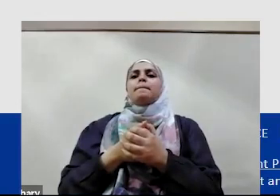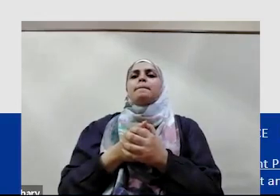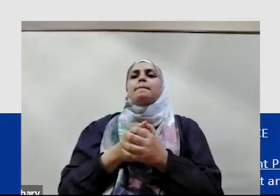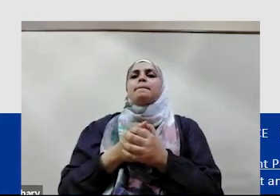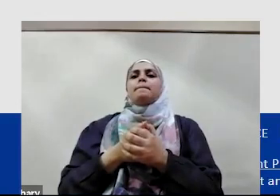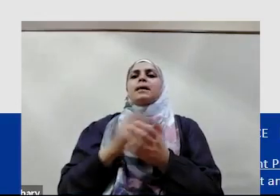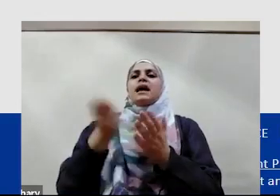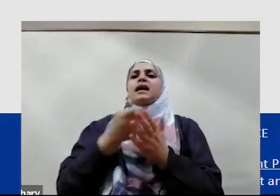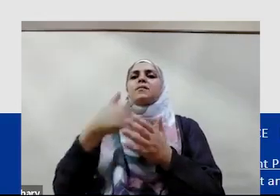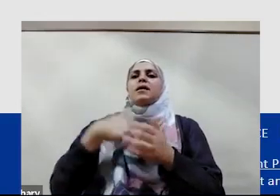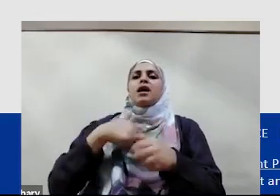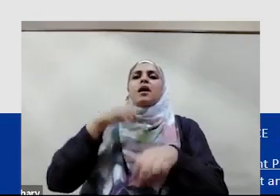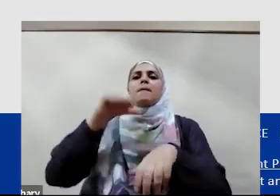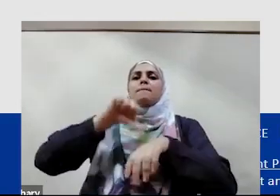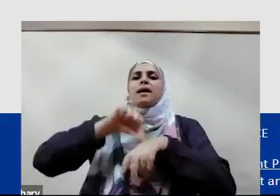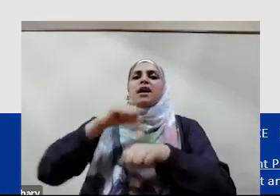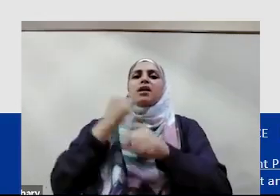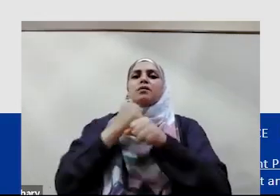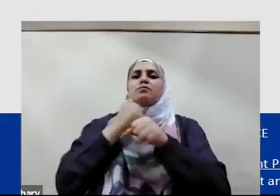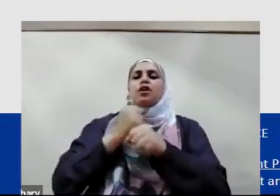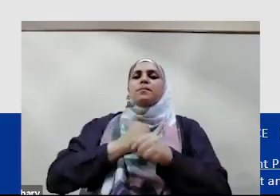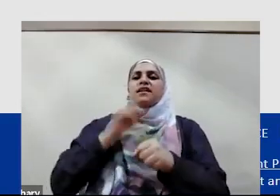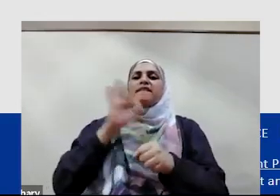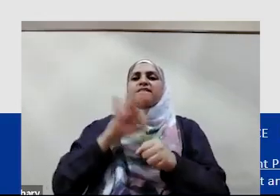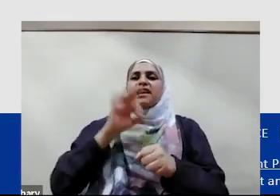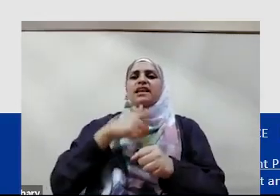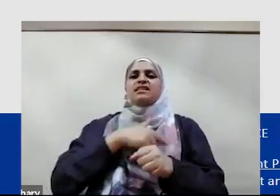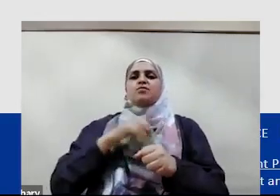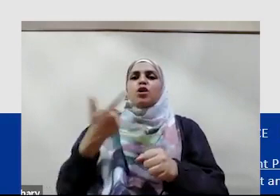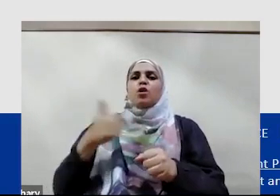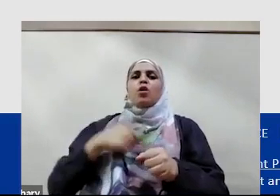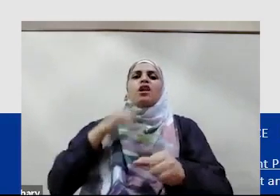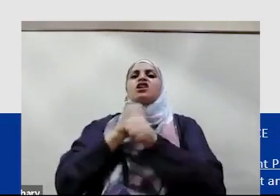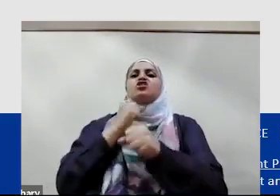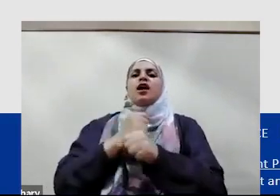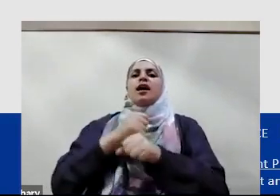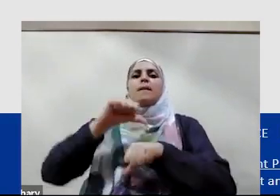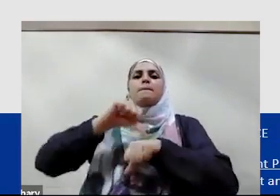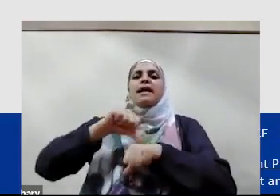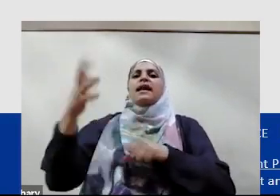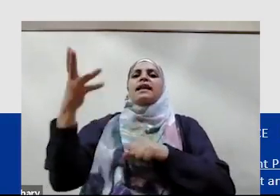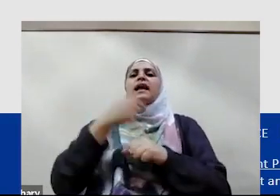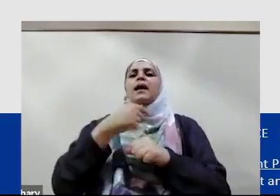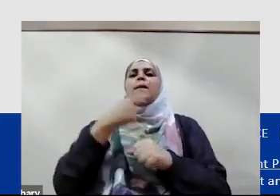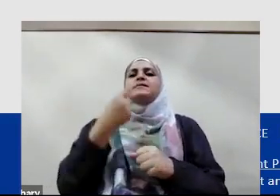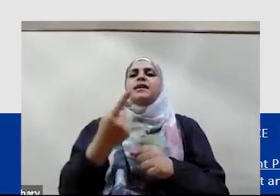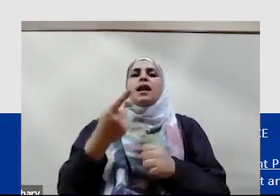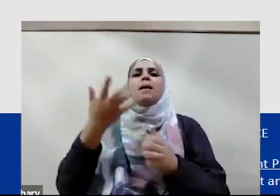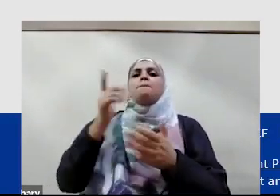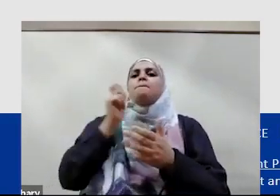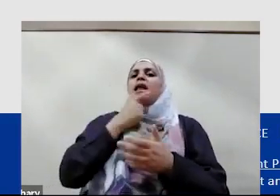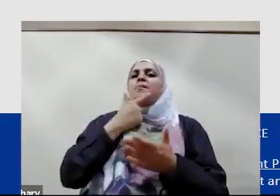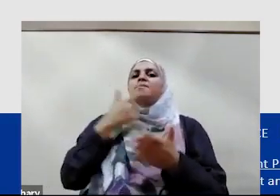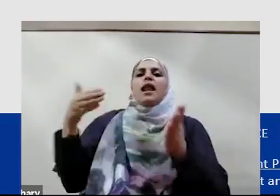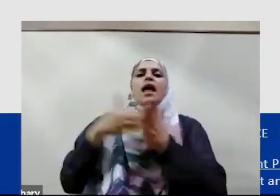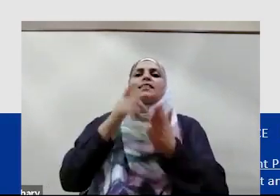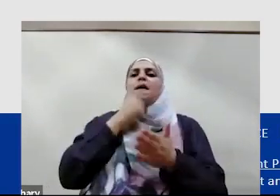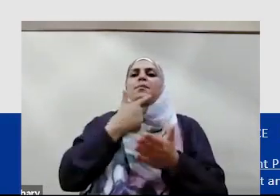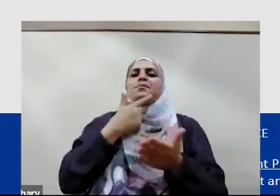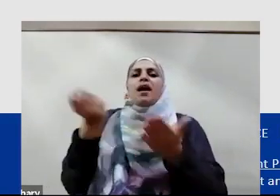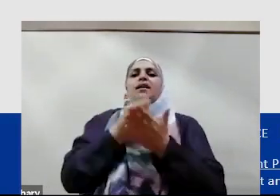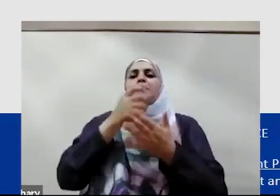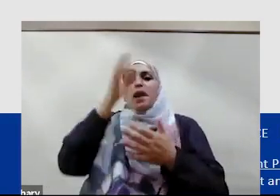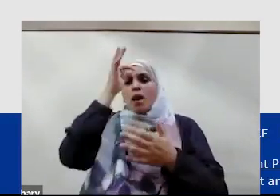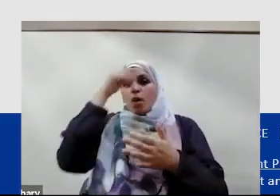اكتب انا المؤسسة اللي انا بشتغل فيها اسمها ايه، واكتب انا اشتغلت في المكان ده برضو من امتى لامتى. ونفس الكلام لو انا حاليا بشتغل